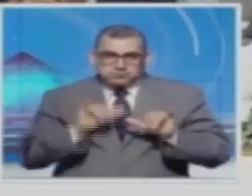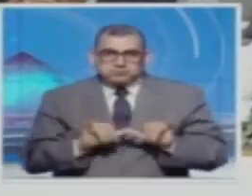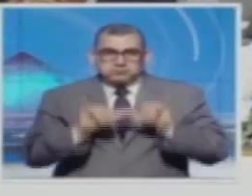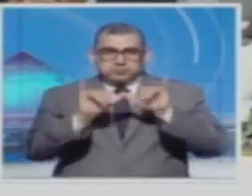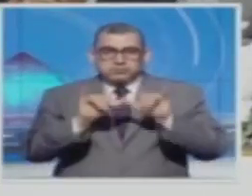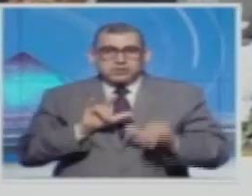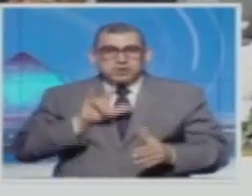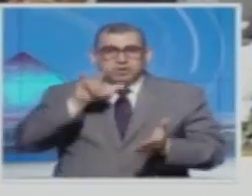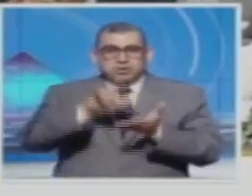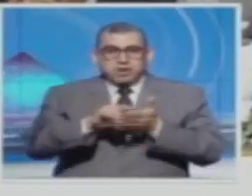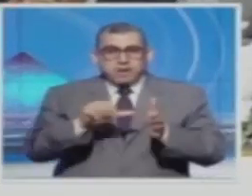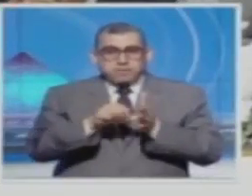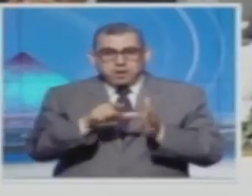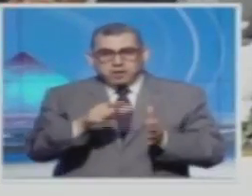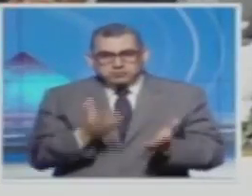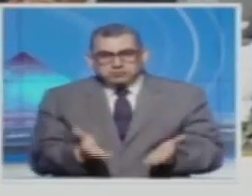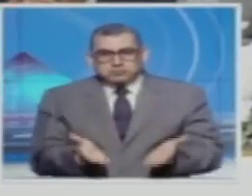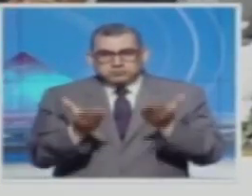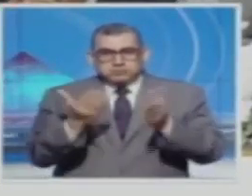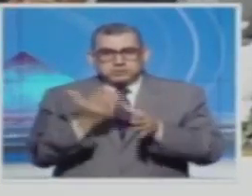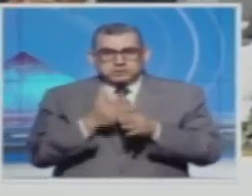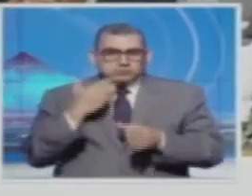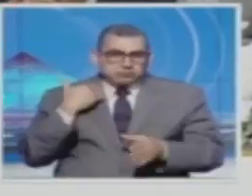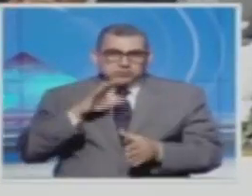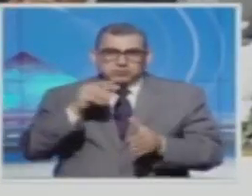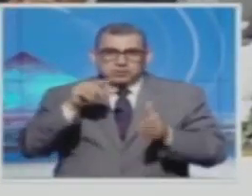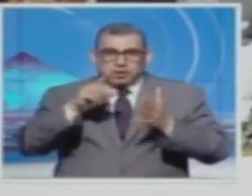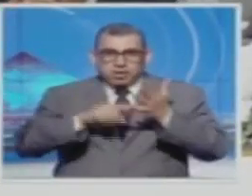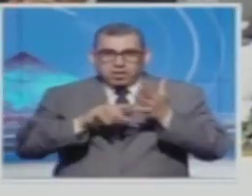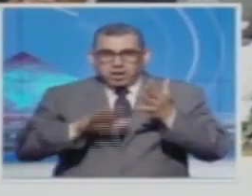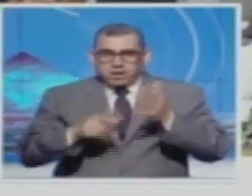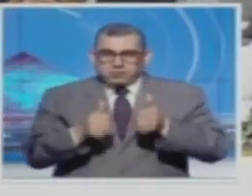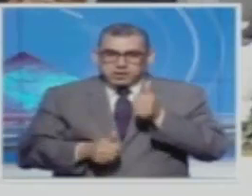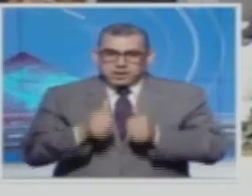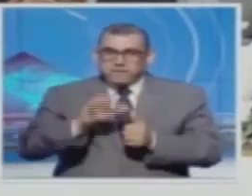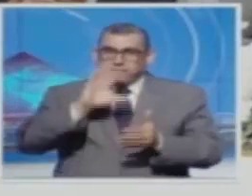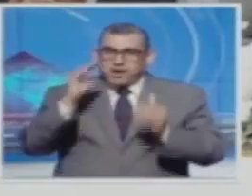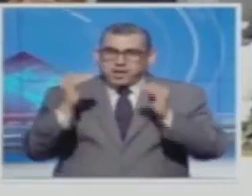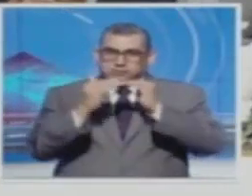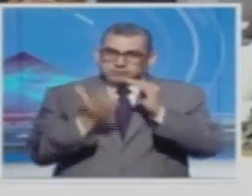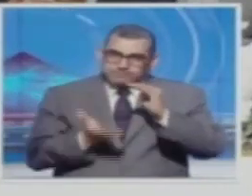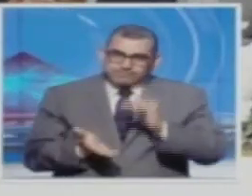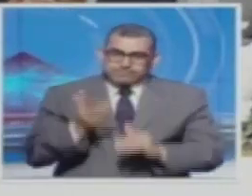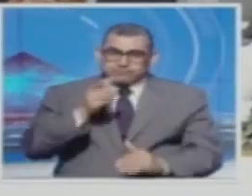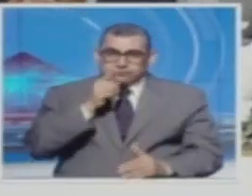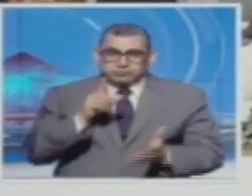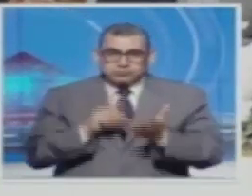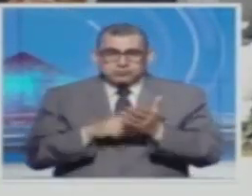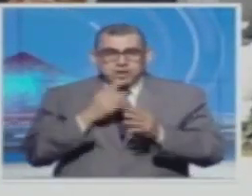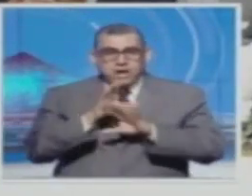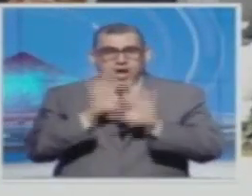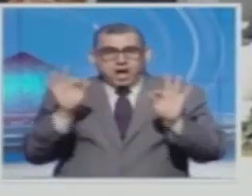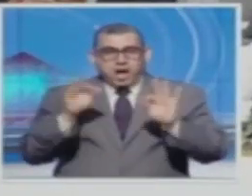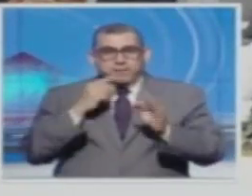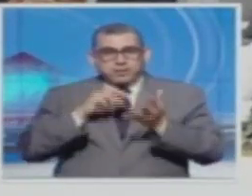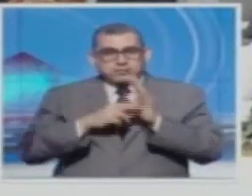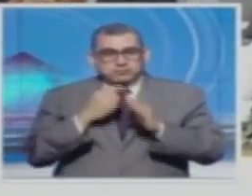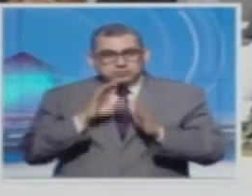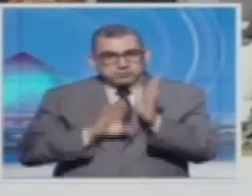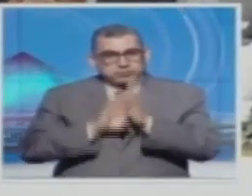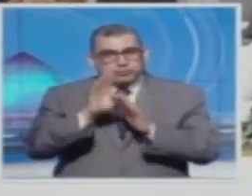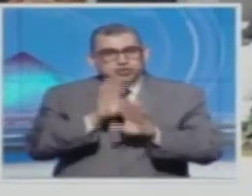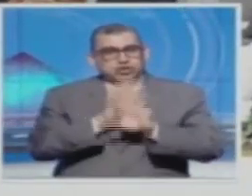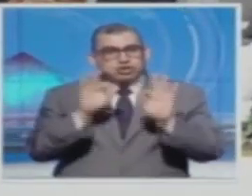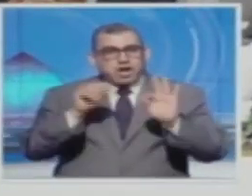الطيران المدني بهدف الارتقاء بوضعيته التنافسية إقليميا وعالميا، بما يتكامل مع عملية التنمية